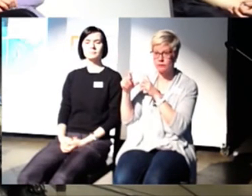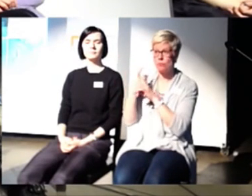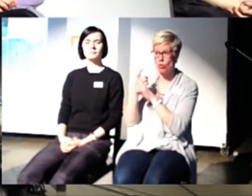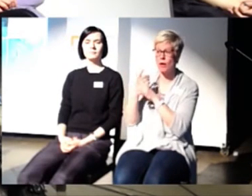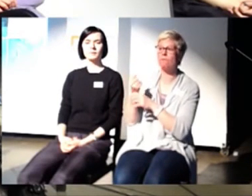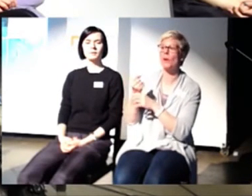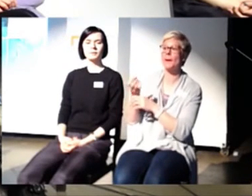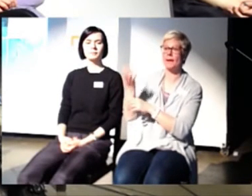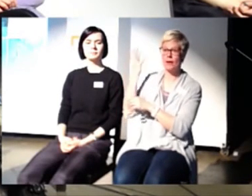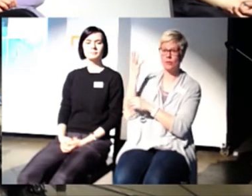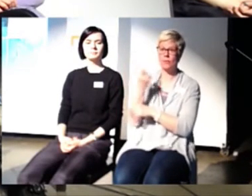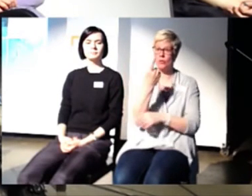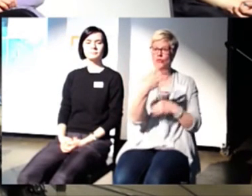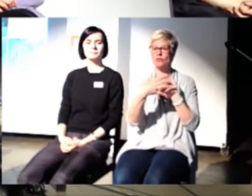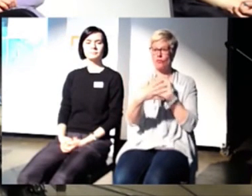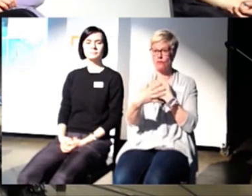täällä yksi kuva yhteistä